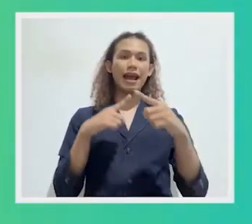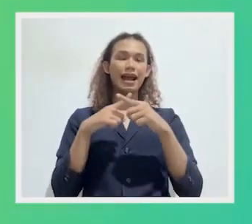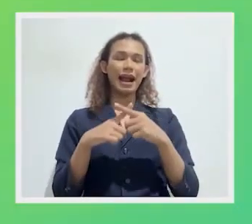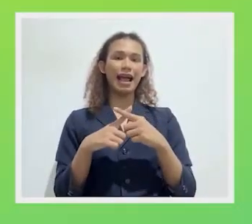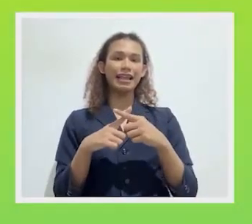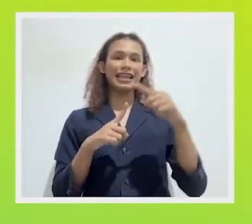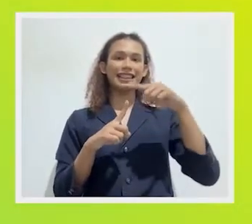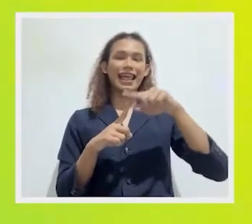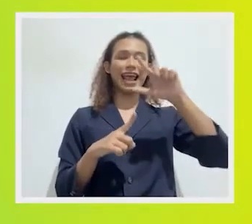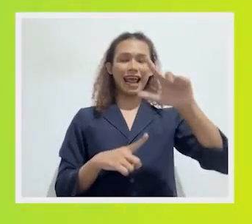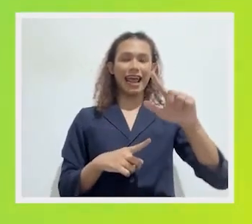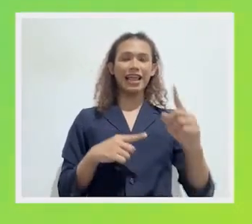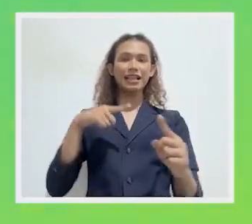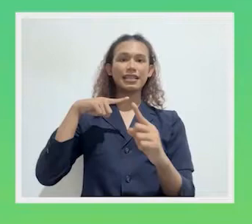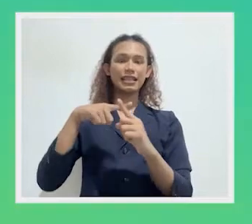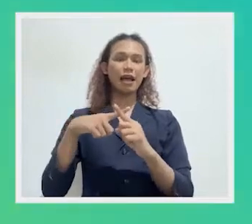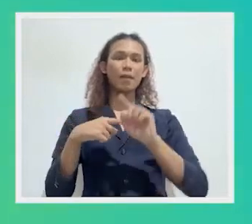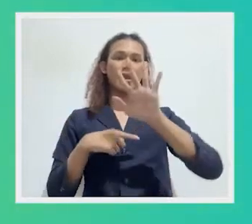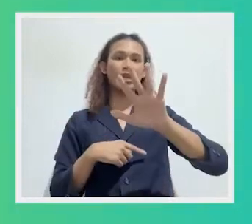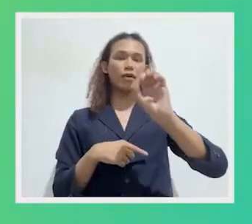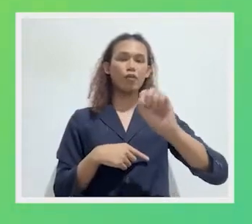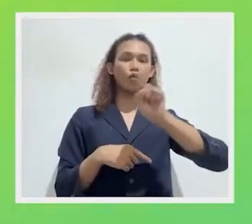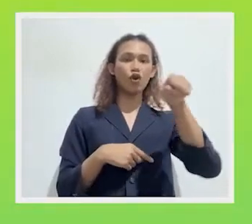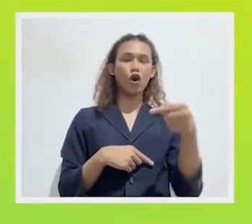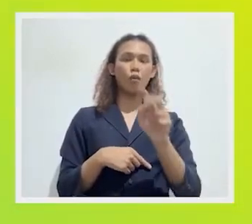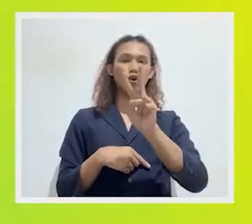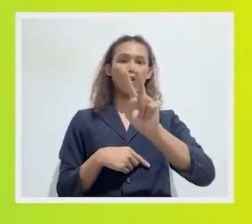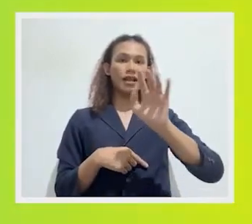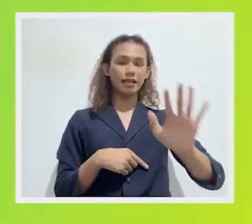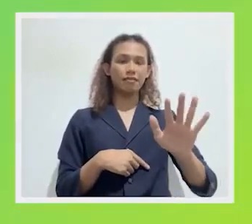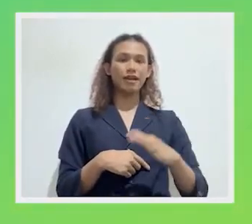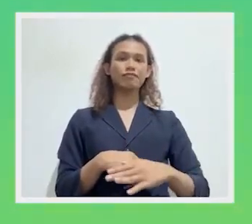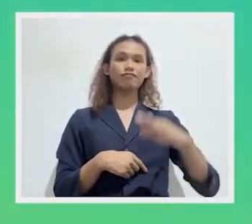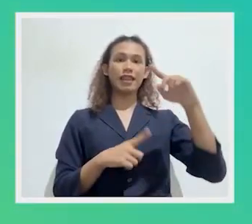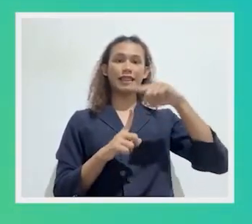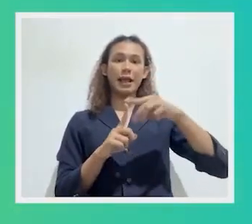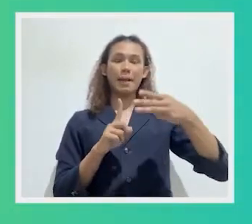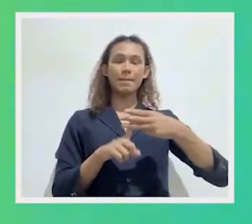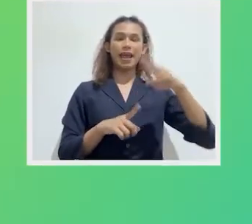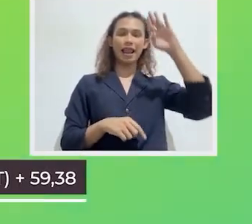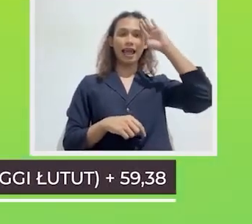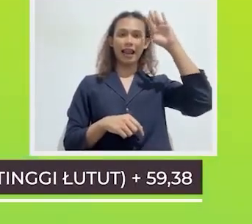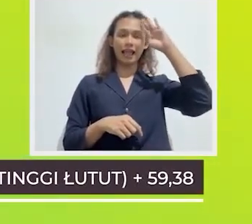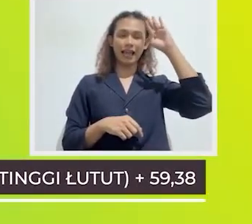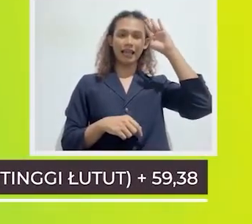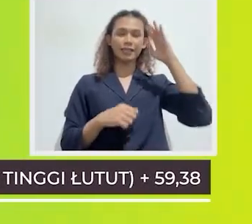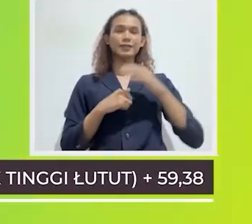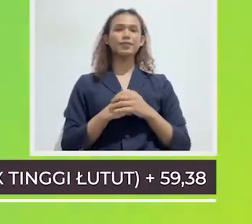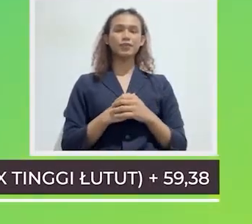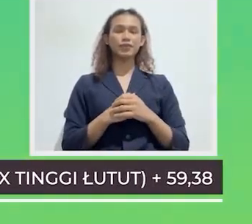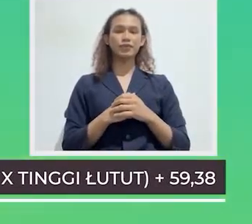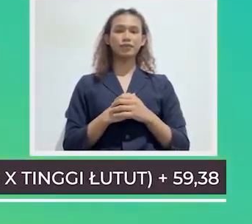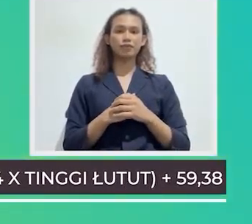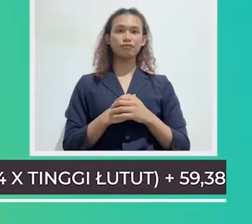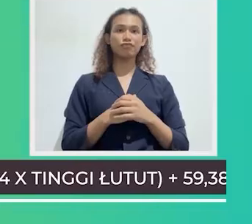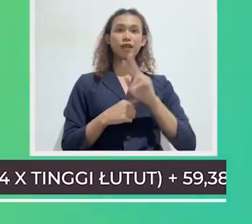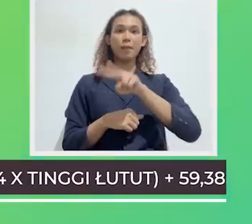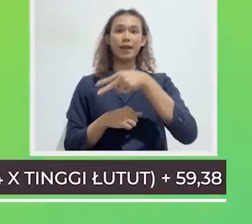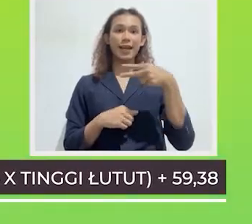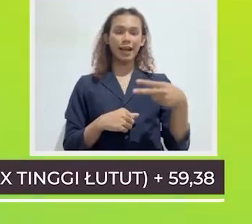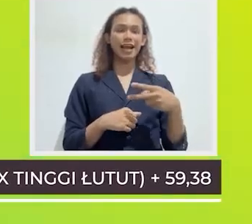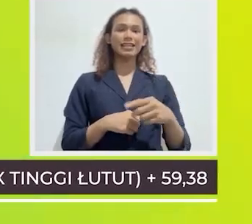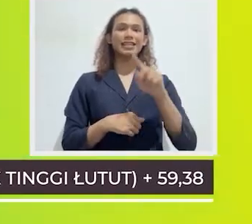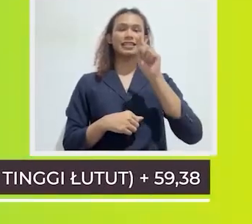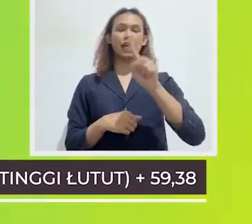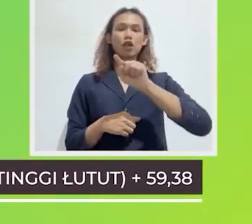2,225 kali tinggi lutut ditambah 50,25. Prediksi tinggi badan laki-laki